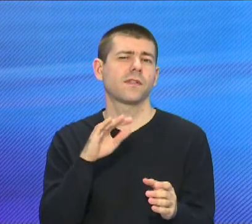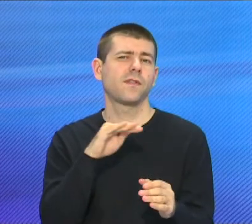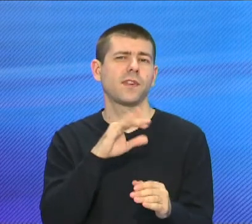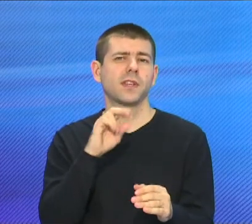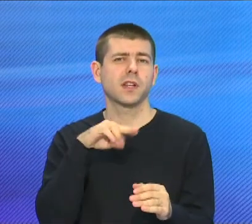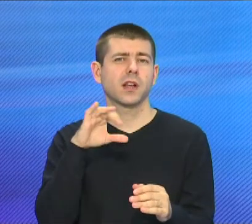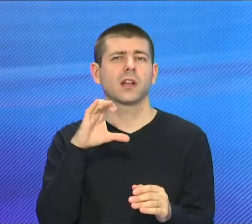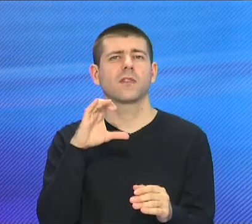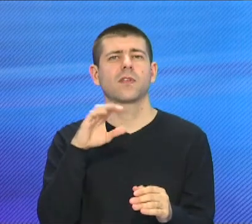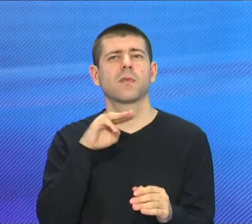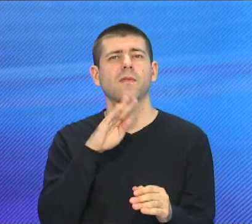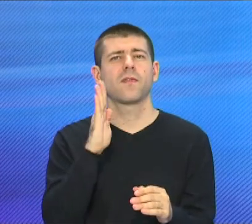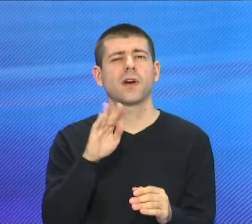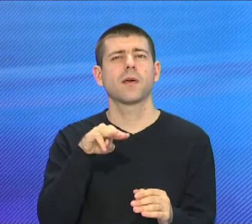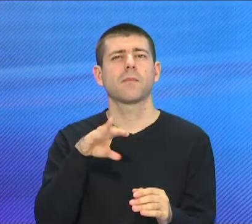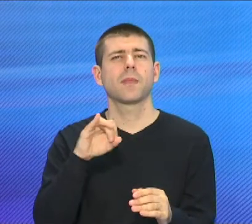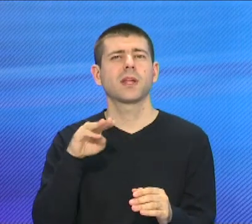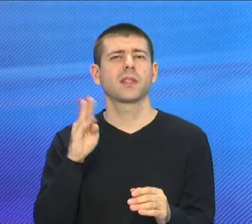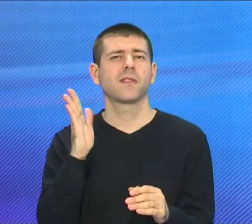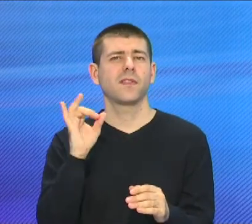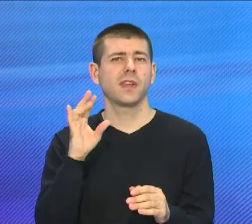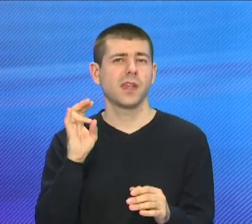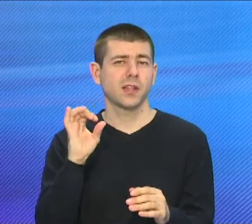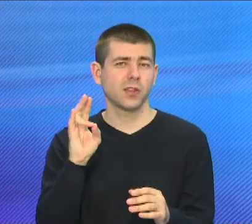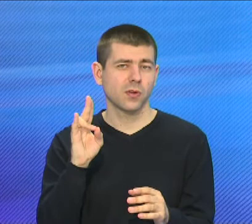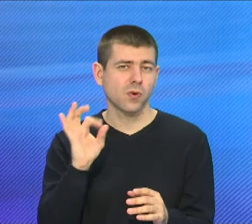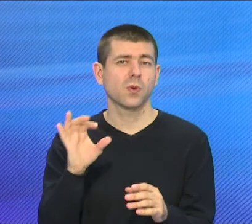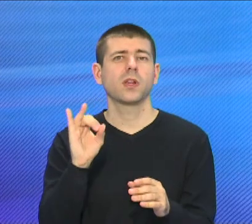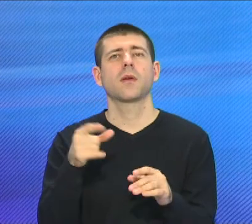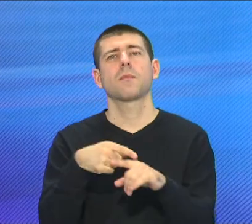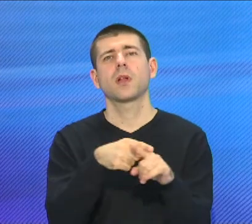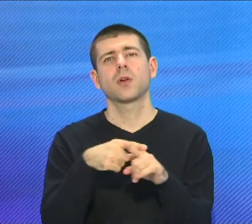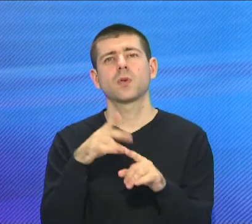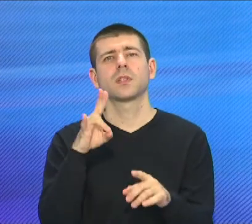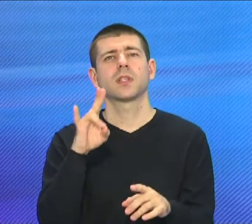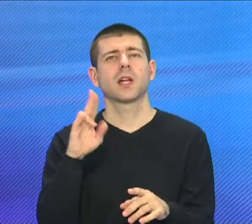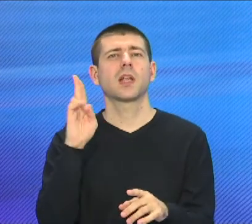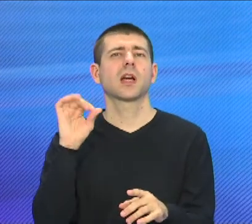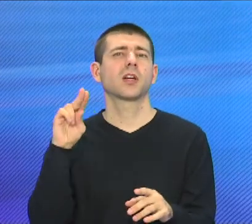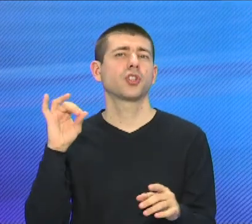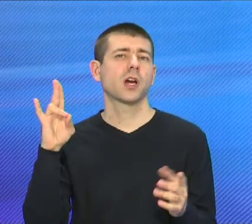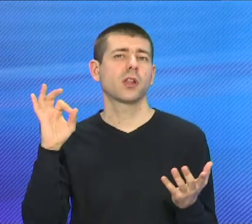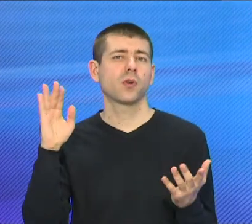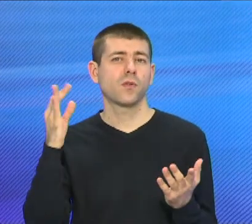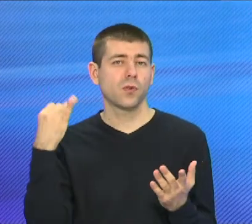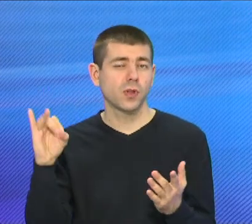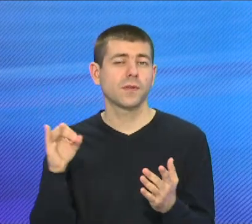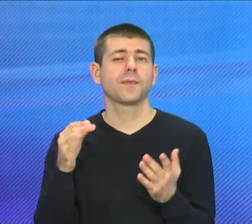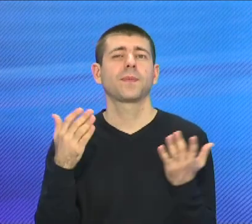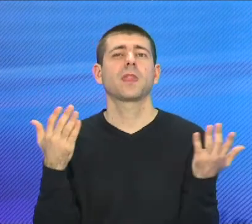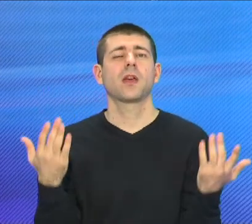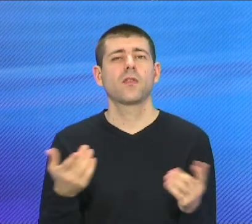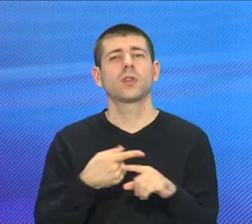Схода России Валентины Матвиенко и старшини Совета Республики Беларуси Натальи Качановой. Сёлета он реализуется в першиню и станет по